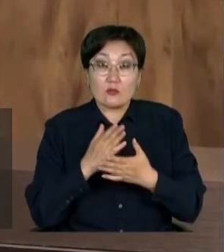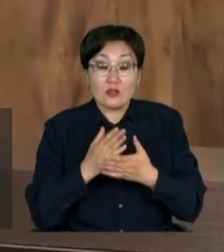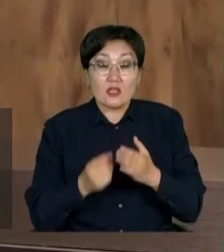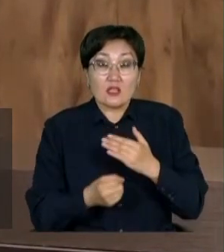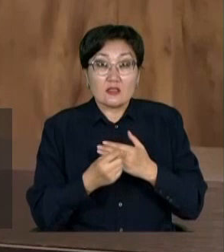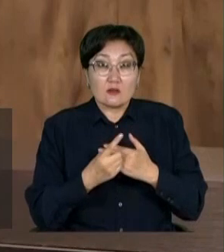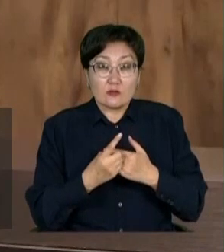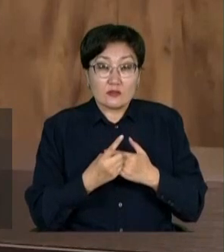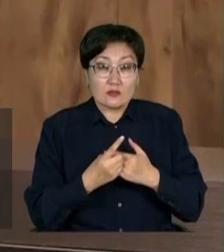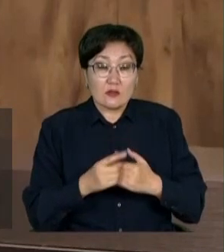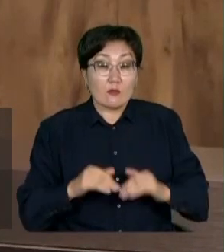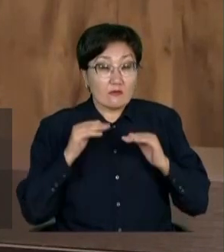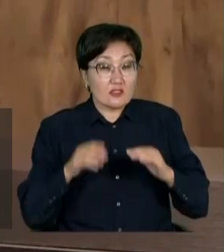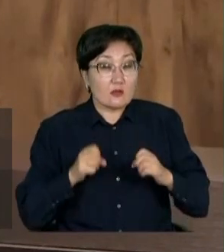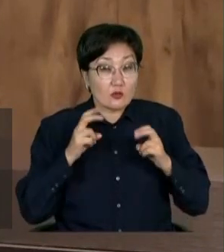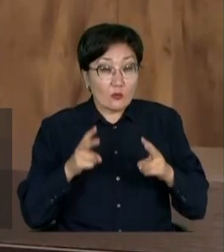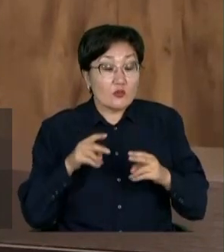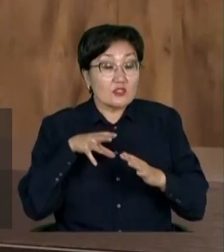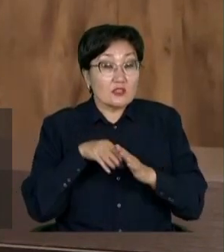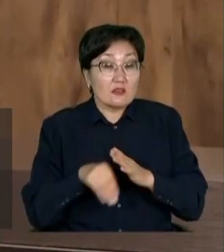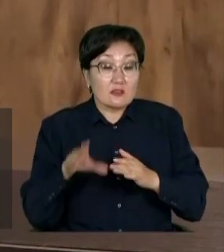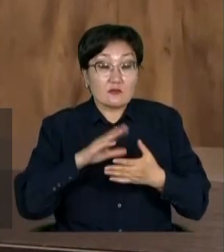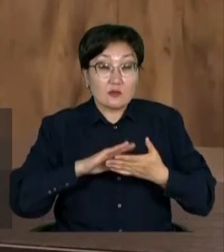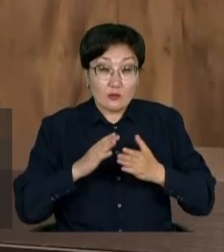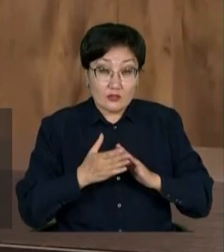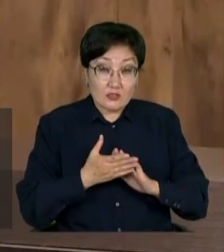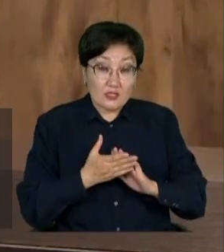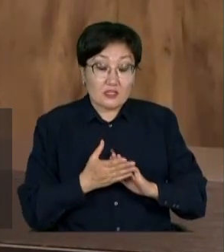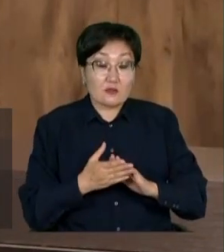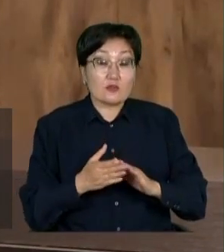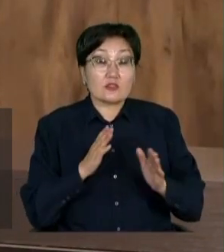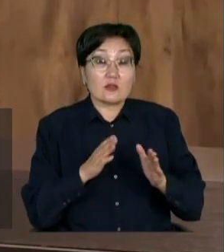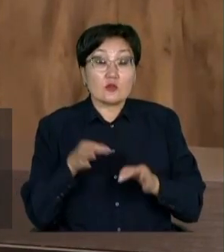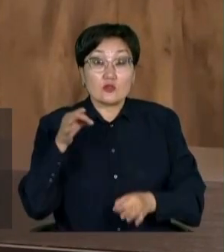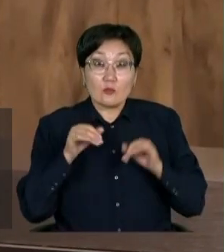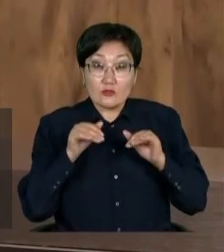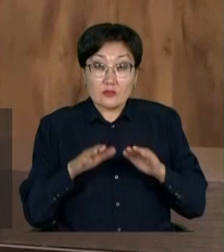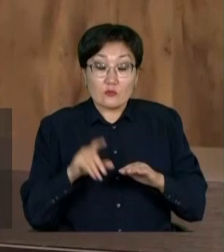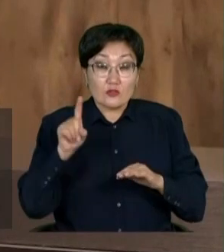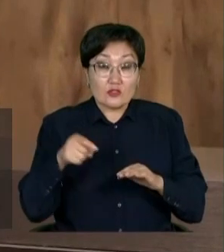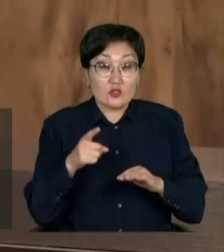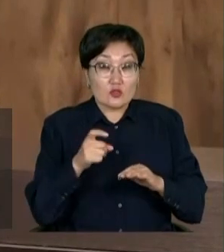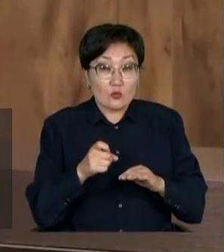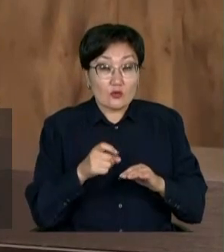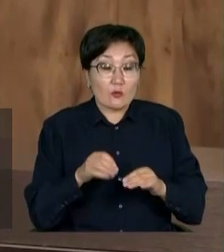источником повышенной опасности. С учетом всех обстоятельств дела, суд решил взыскать